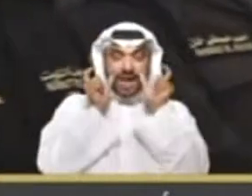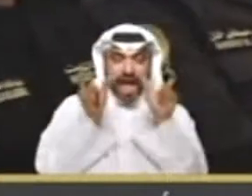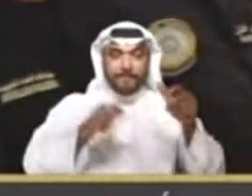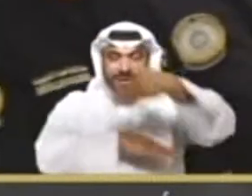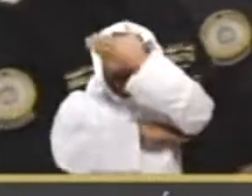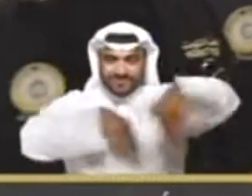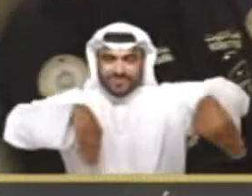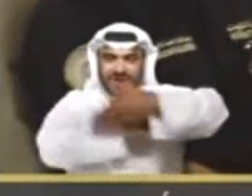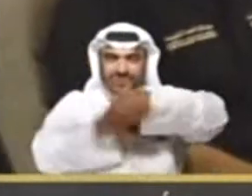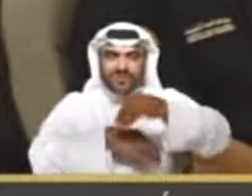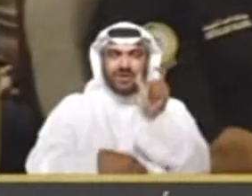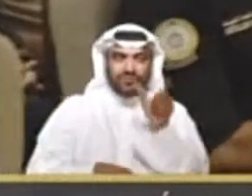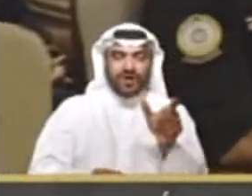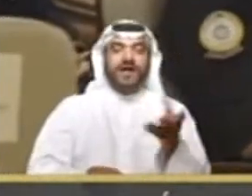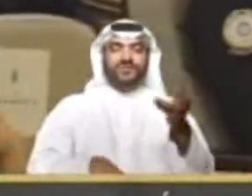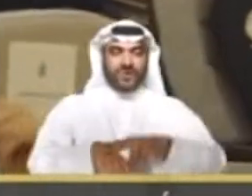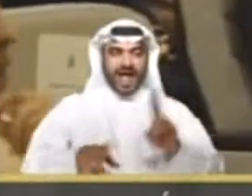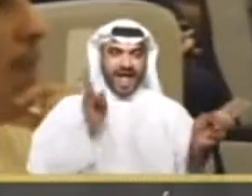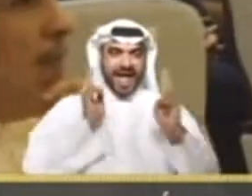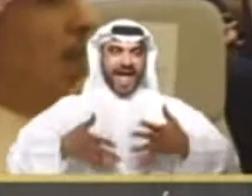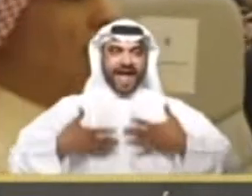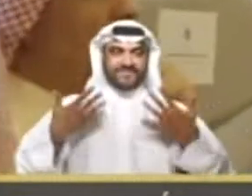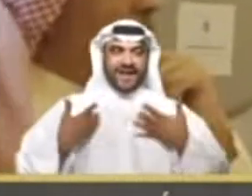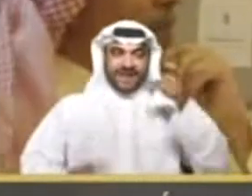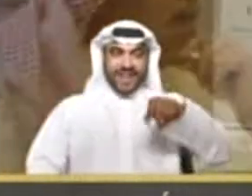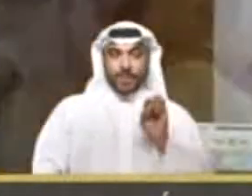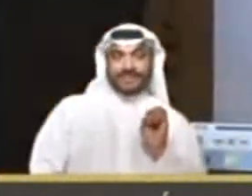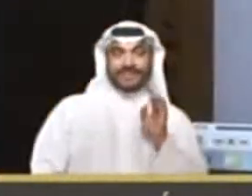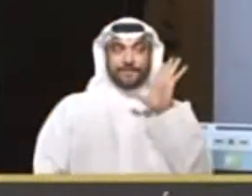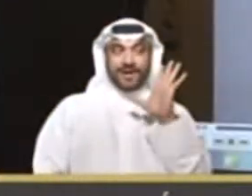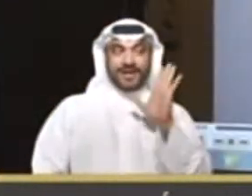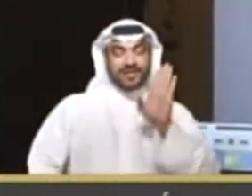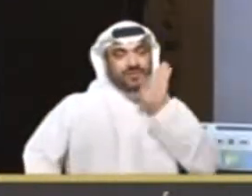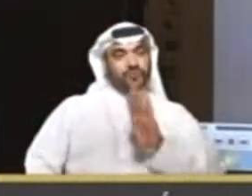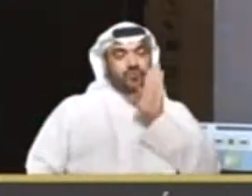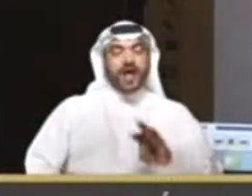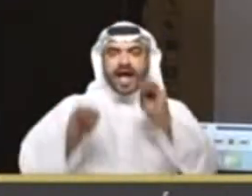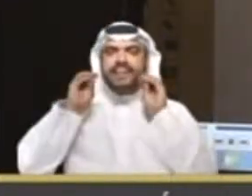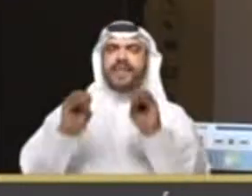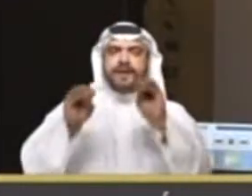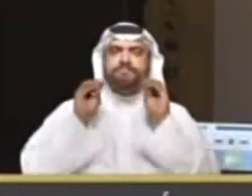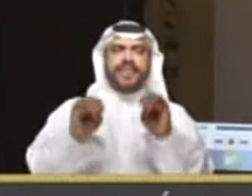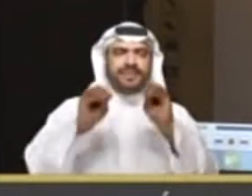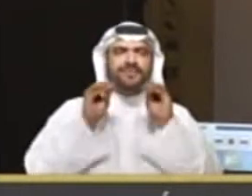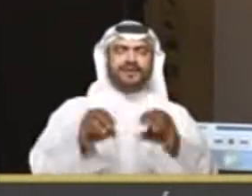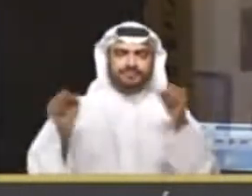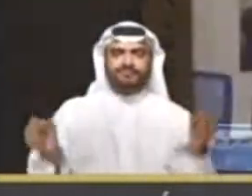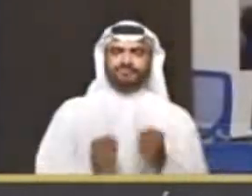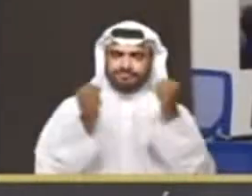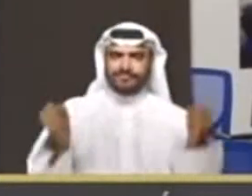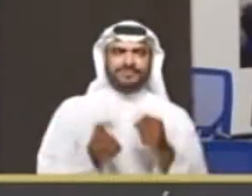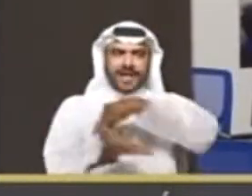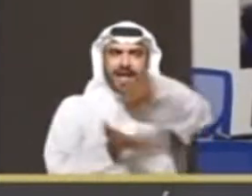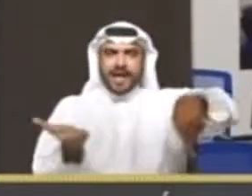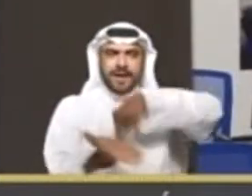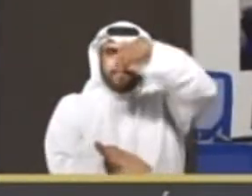المنافذ اللواء منصور العوضي. احتفل صباح اليوم بتخريج الدورة الأولى دورة إعداد المتدربين في قطاع أمن المنافذ من مركز